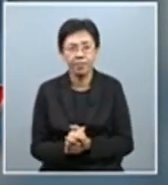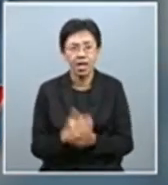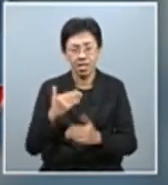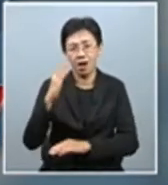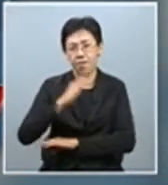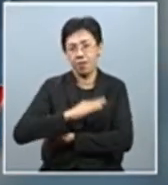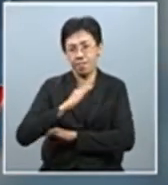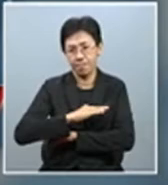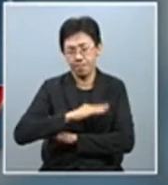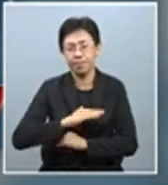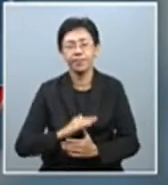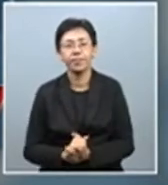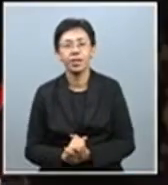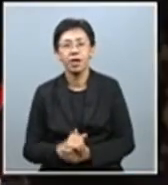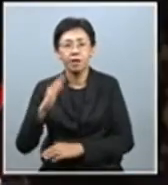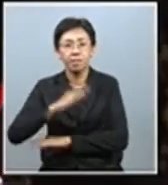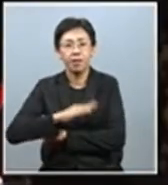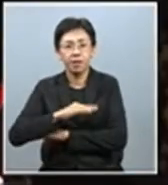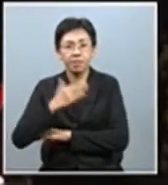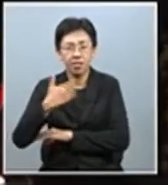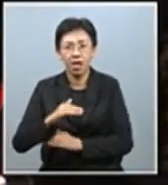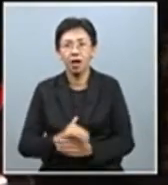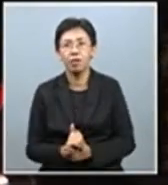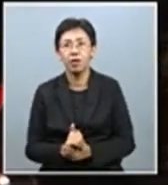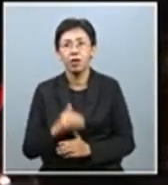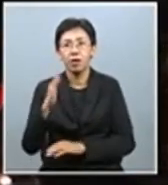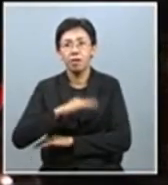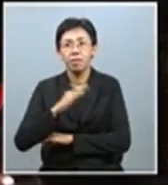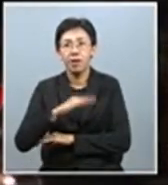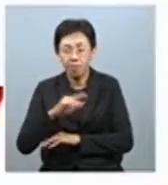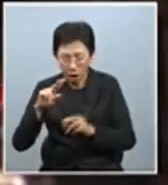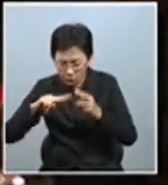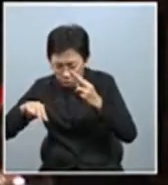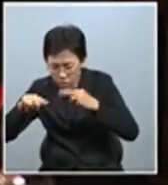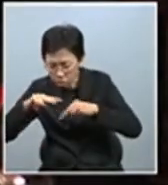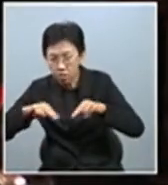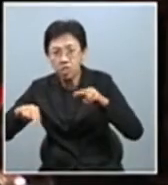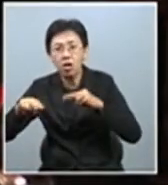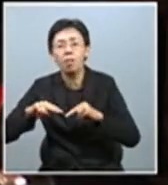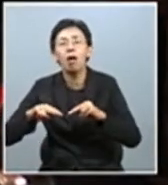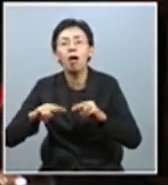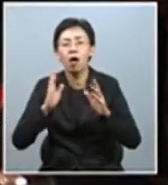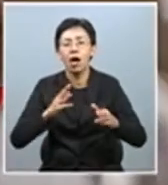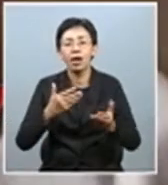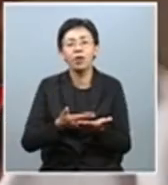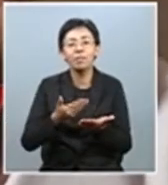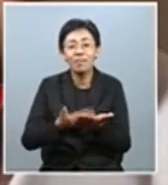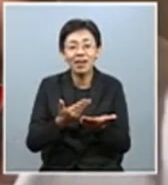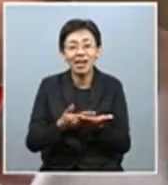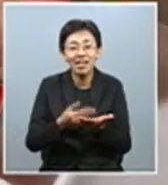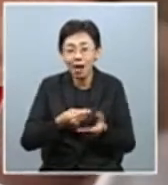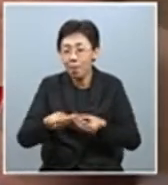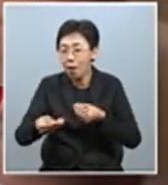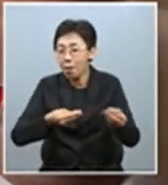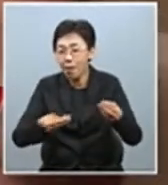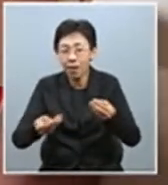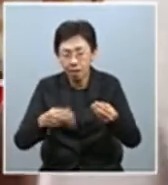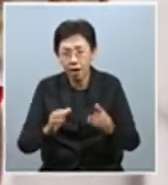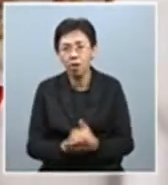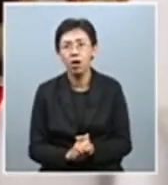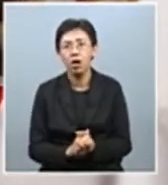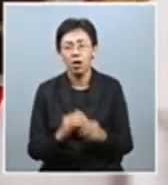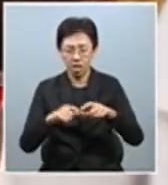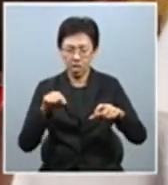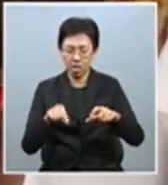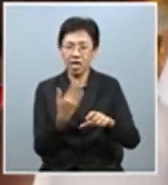นตอนสุดท้ายก็คือจะต้องมีกระบวนการ quality control ค่ะเพื่อสร้างความเชื่อมั่นให้ว่าธนบัตรเนี่ยปลอดภัย